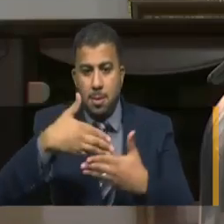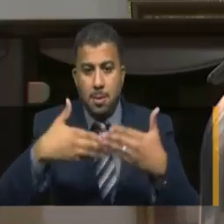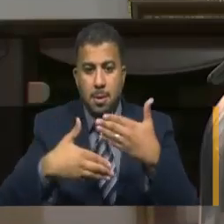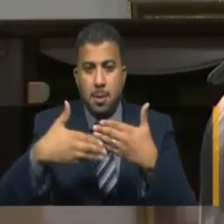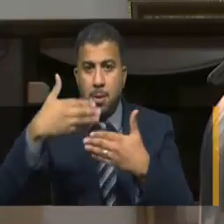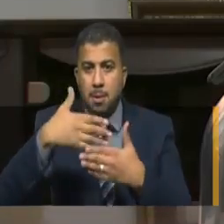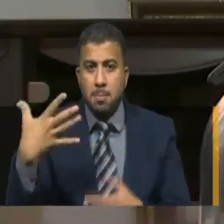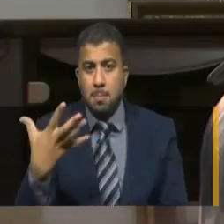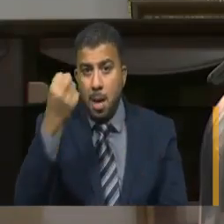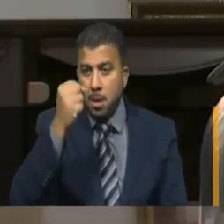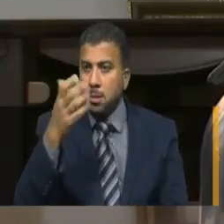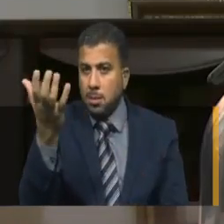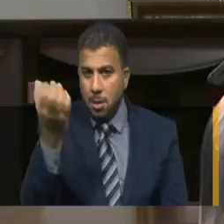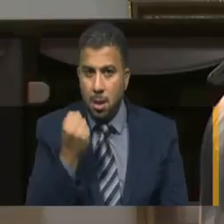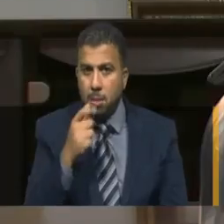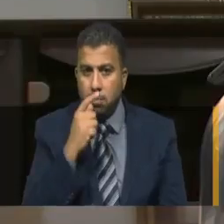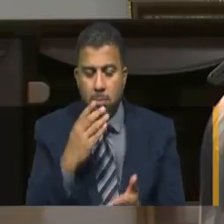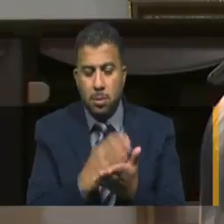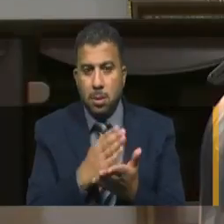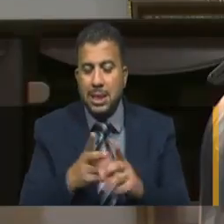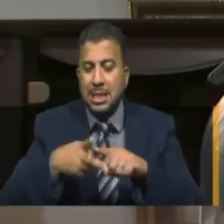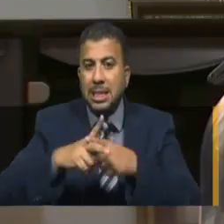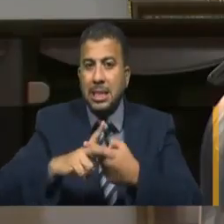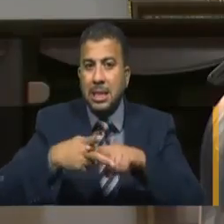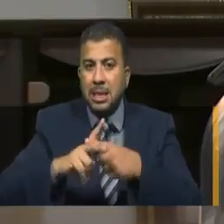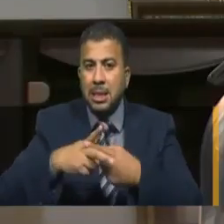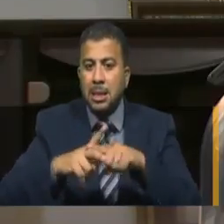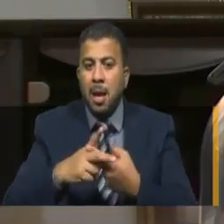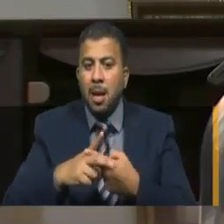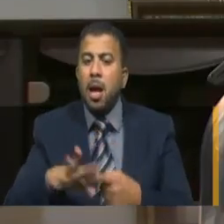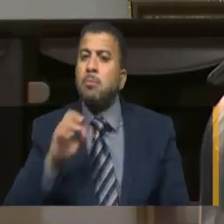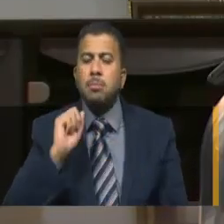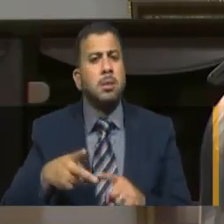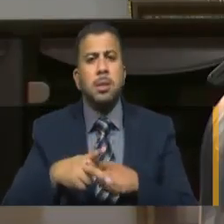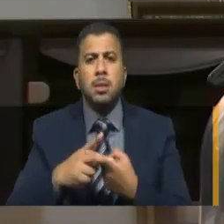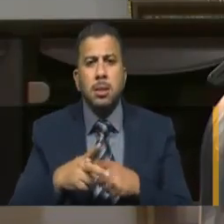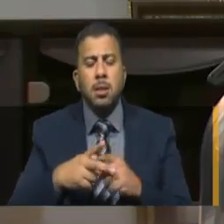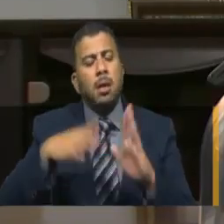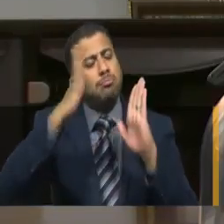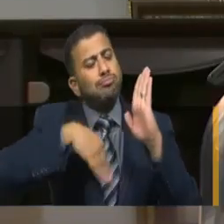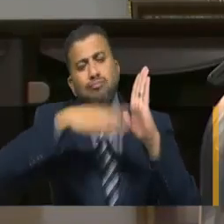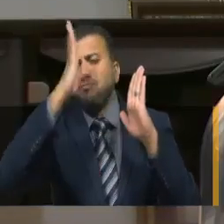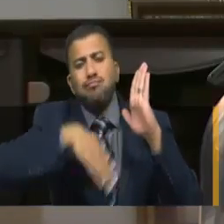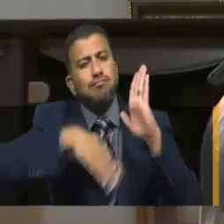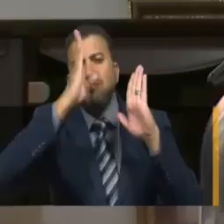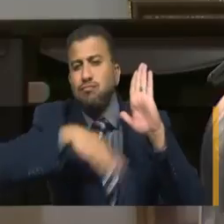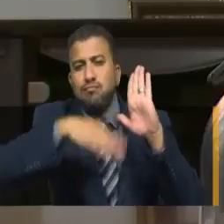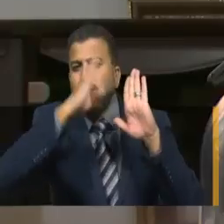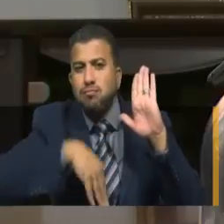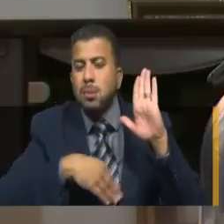من ينوب عنه بإصدار تصاريح الصيانة أيا كانت، يا تصاريح صيانة هي صبغ الواجهات أو